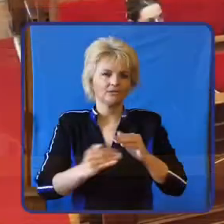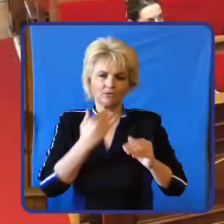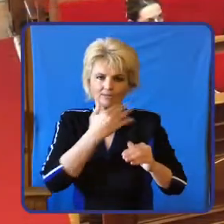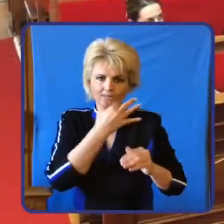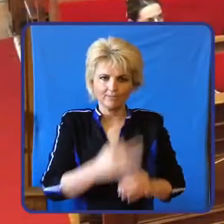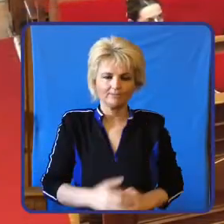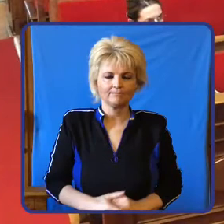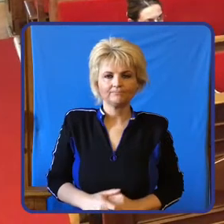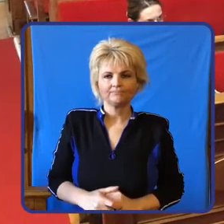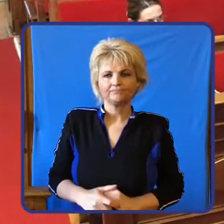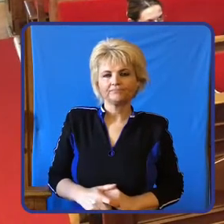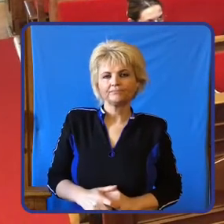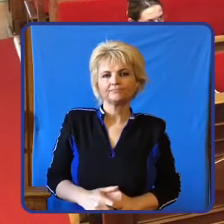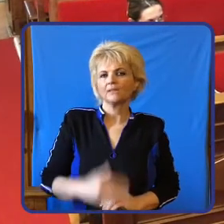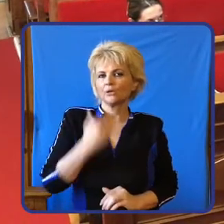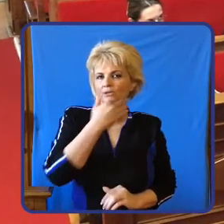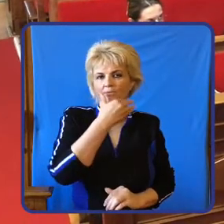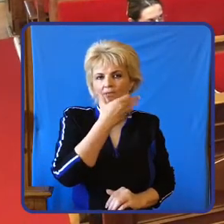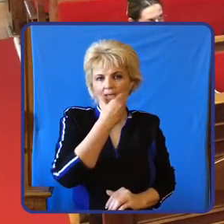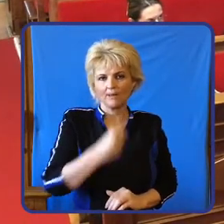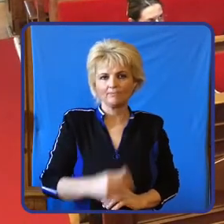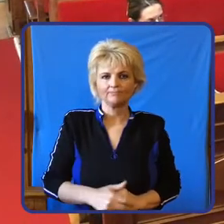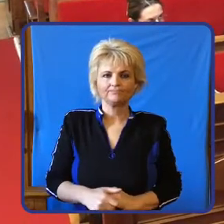szépen. Köszönöm szépen.